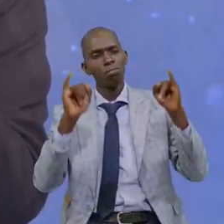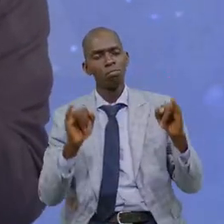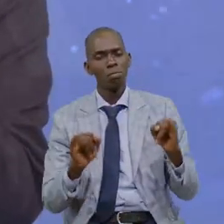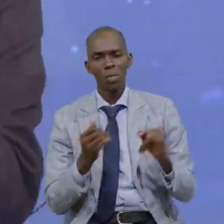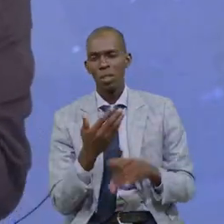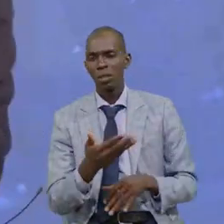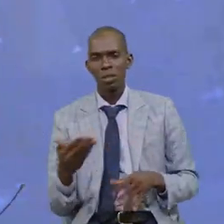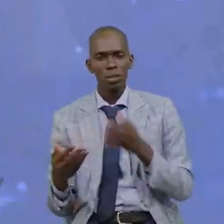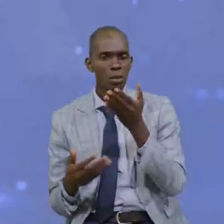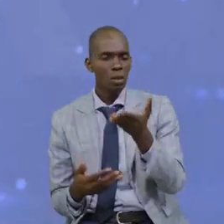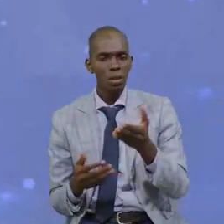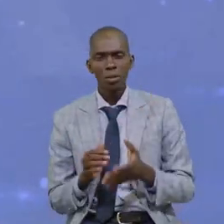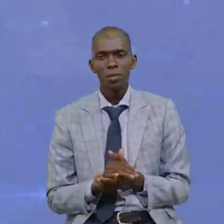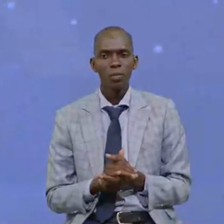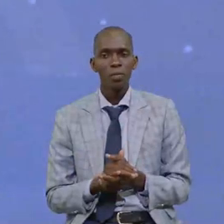Est-ce qu'il y a de l'idolâtrie là-bas?